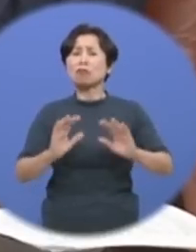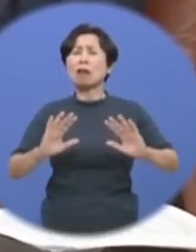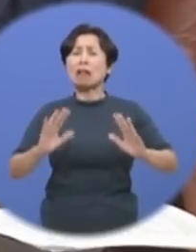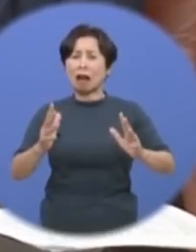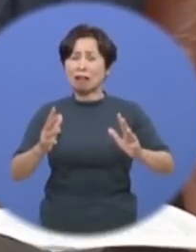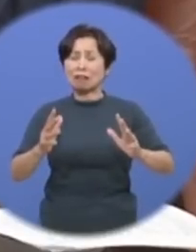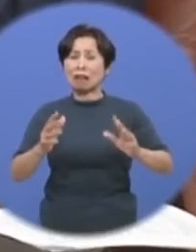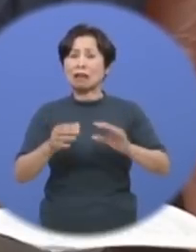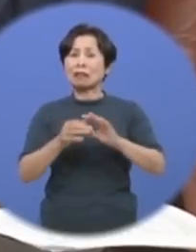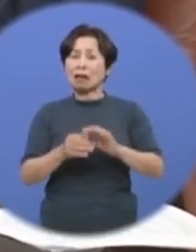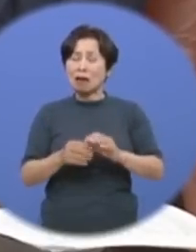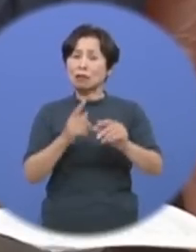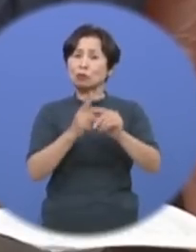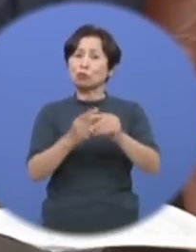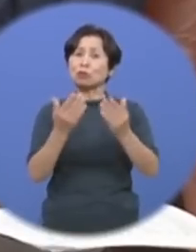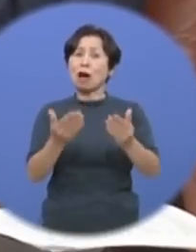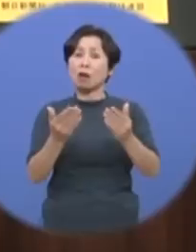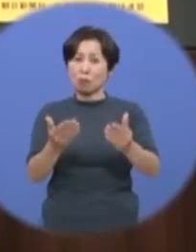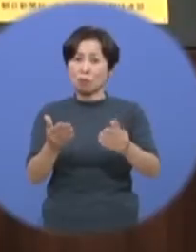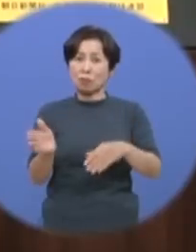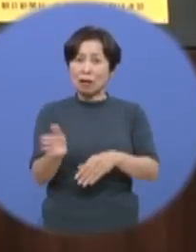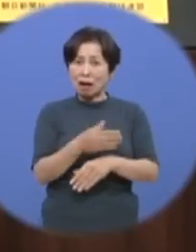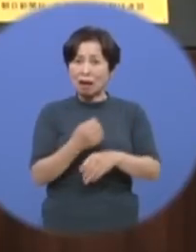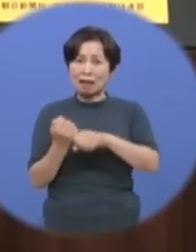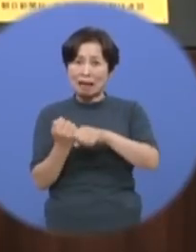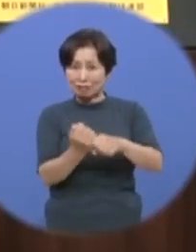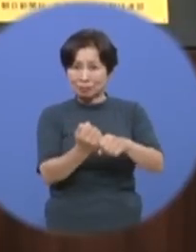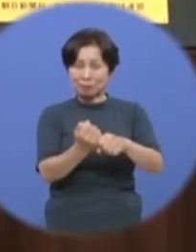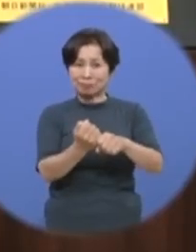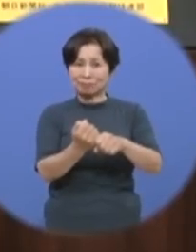学校からまあ野球は始めたんですけどね